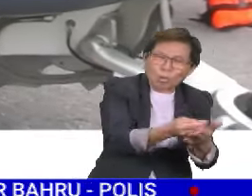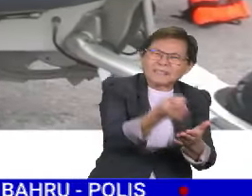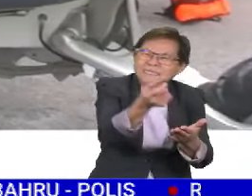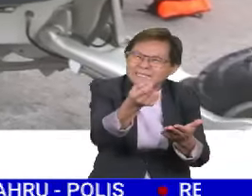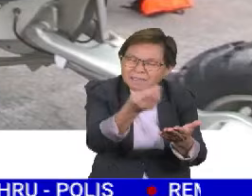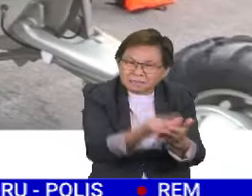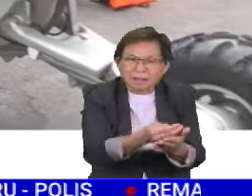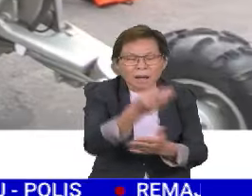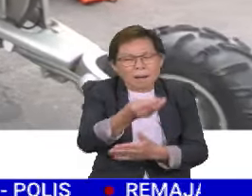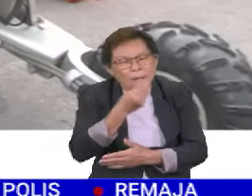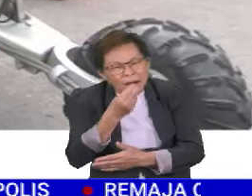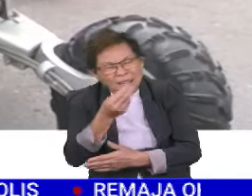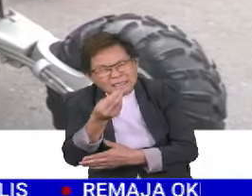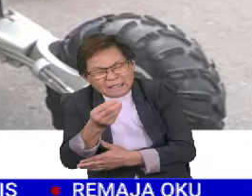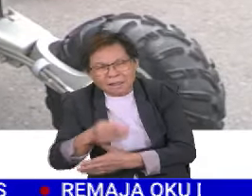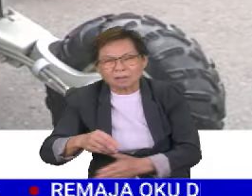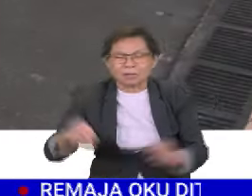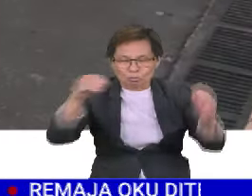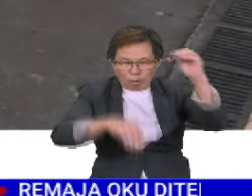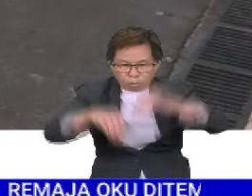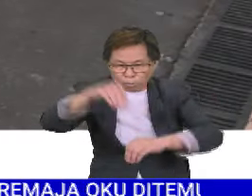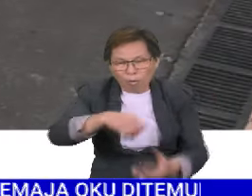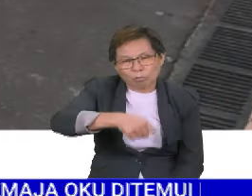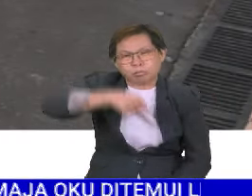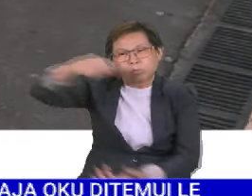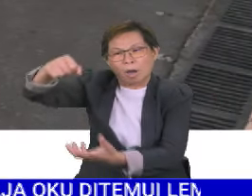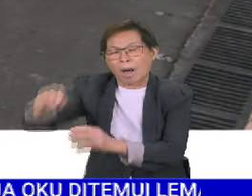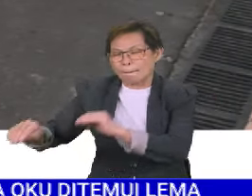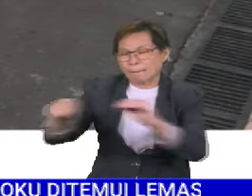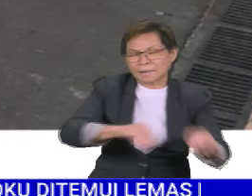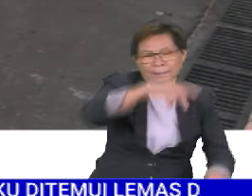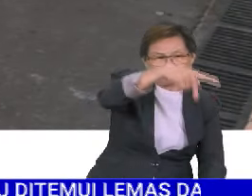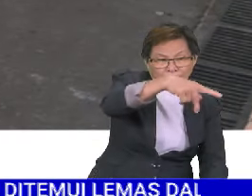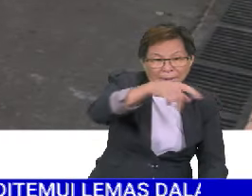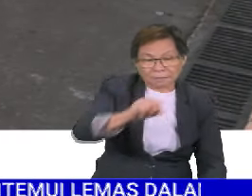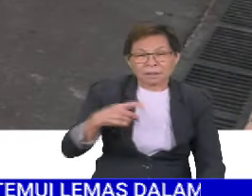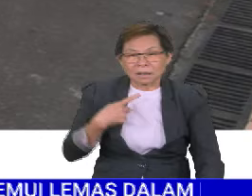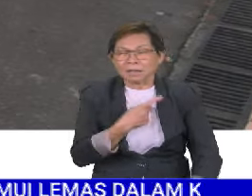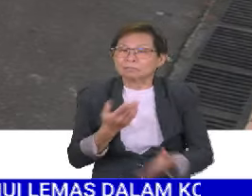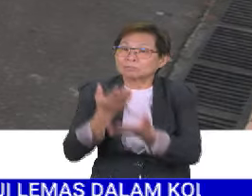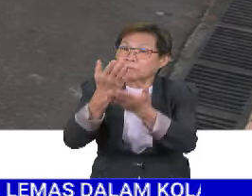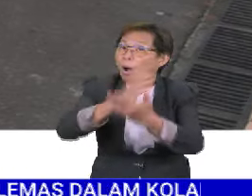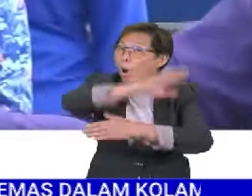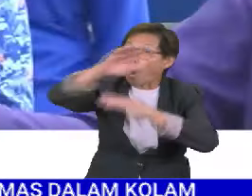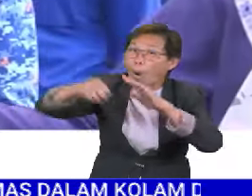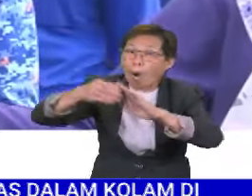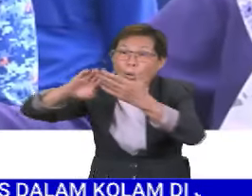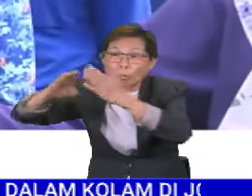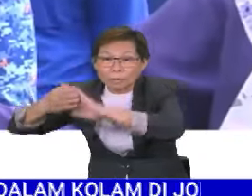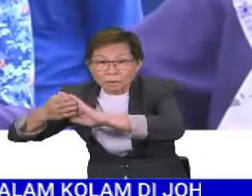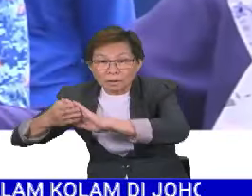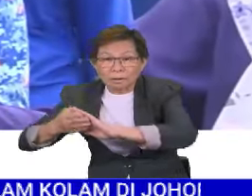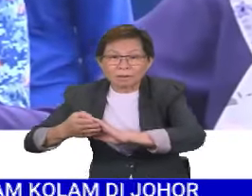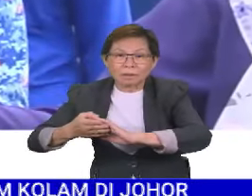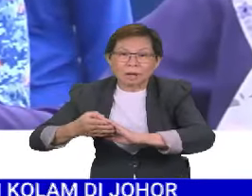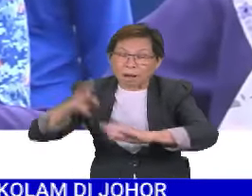sedikit, bekalan makanan sedikit untuk berpindah ke PPS. Dan kita sarankan kepada semua komuniti apabila dapat